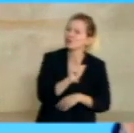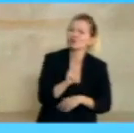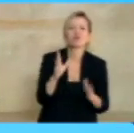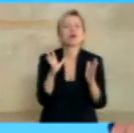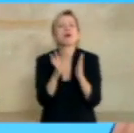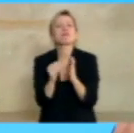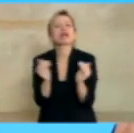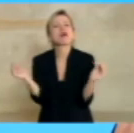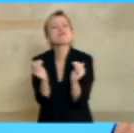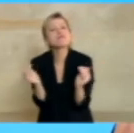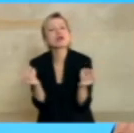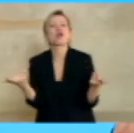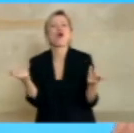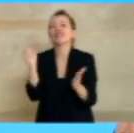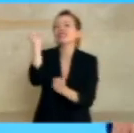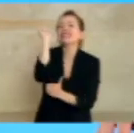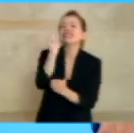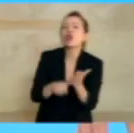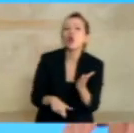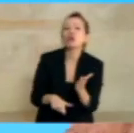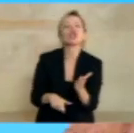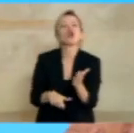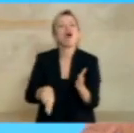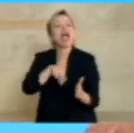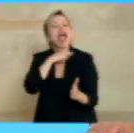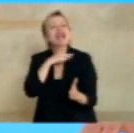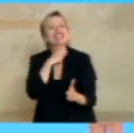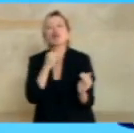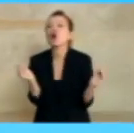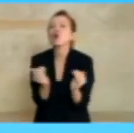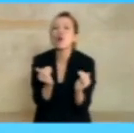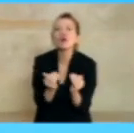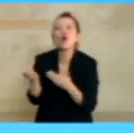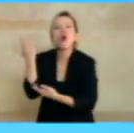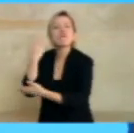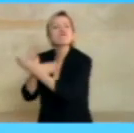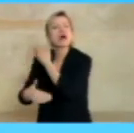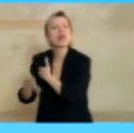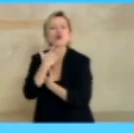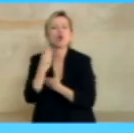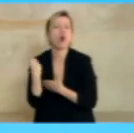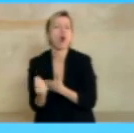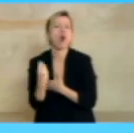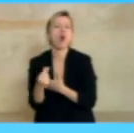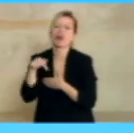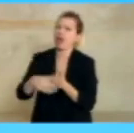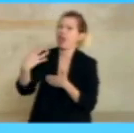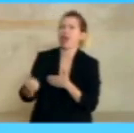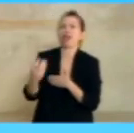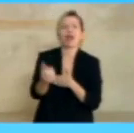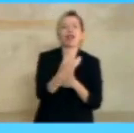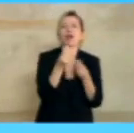μια μικρή υποδομή, ένα ωραίο εστιατόριο το οποίο προσφέρει, και υπάρχουν δόξα τω Θεώ πάρα πολλά τέτοια, πραγματικό, έτσι,